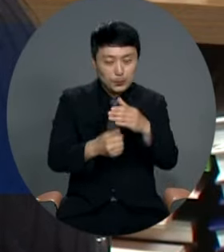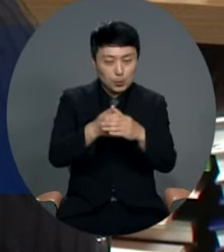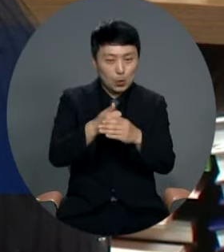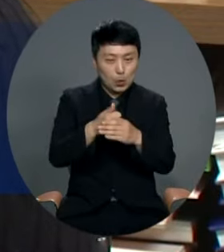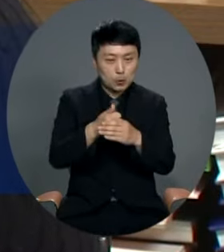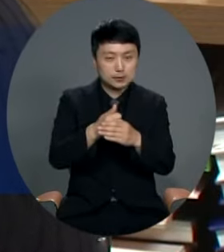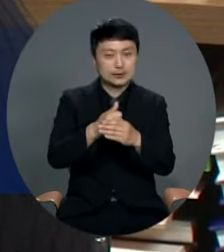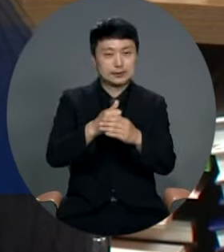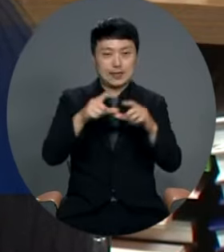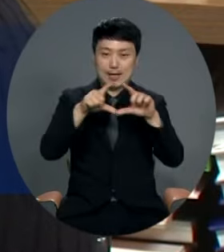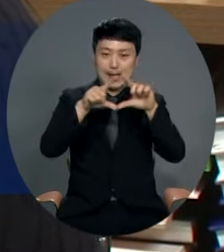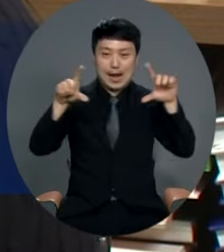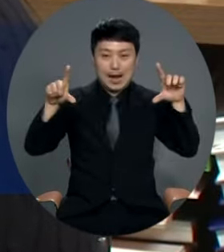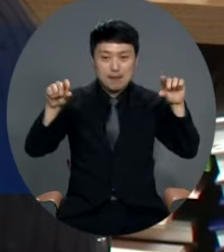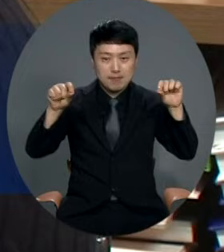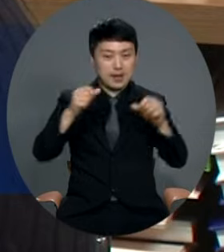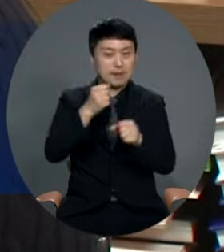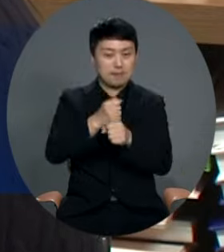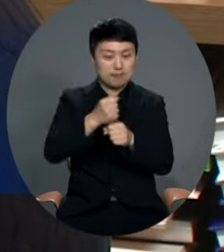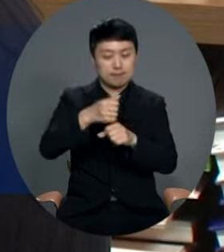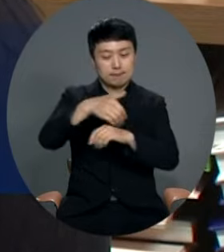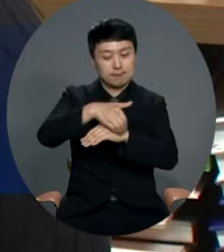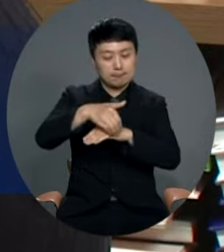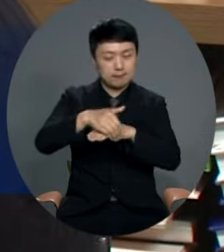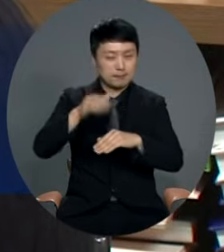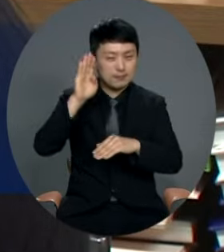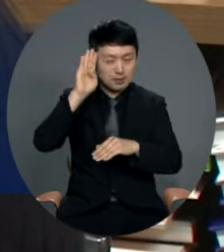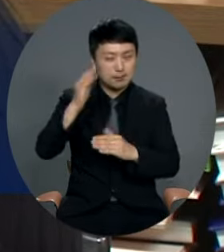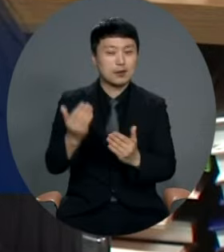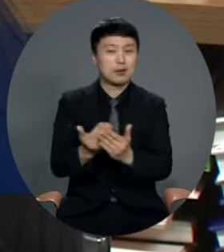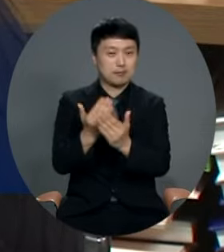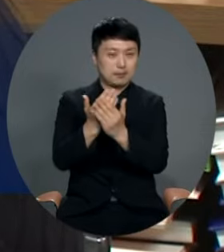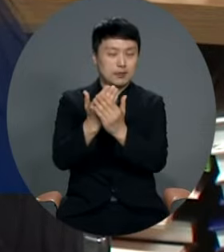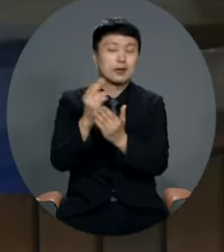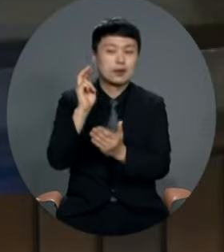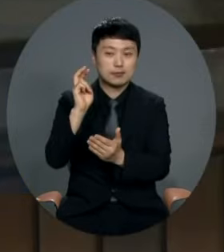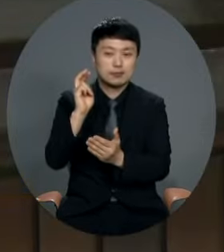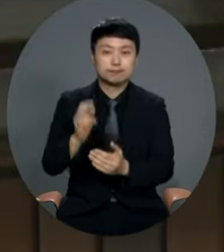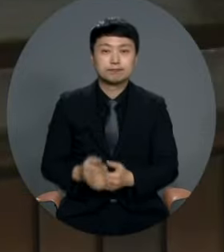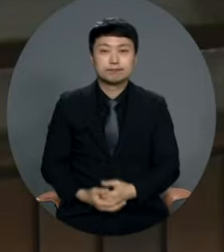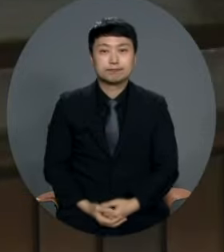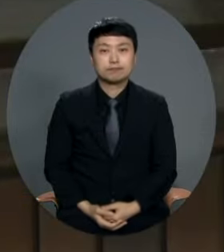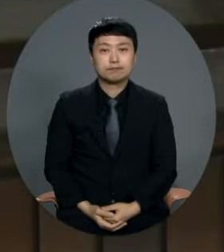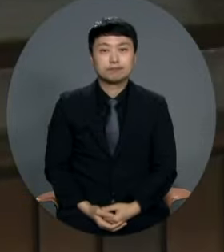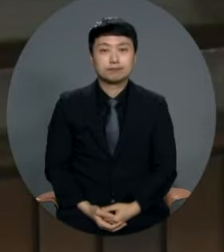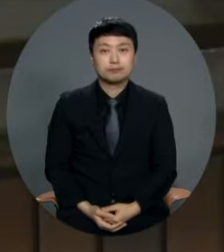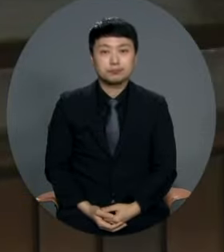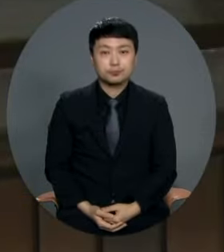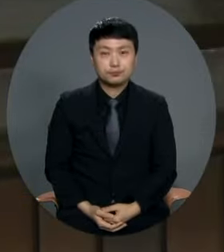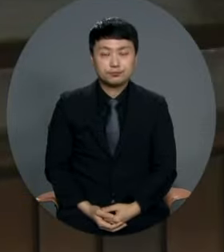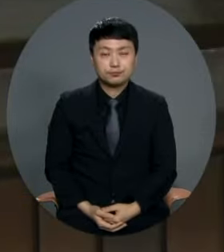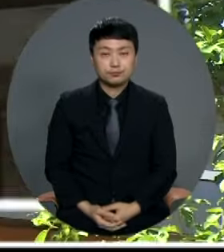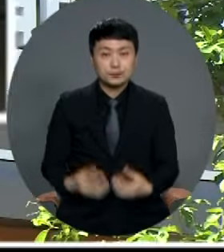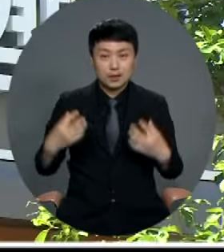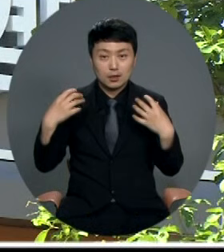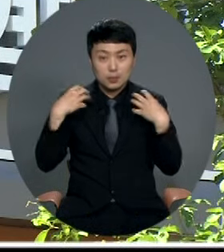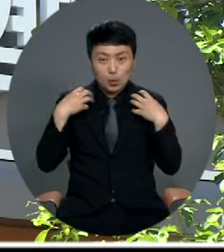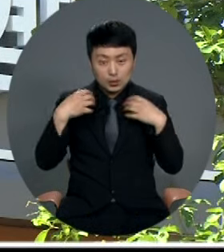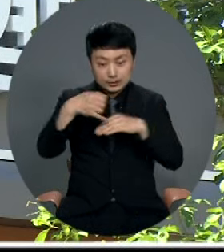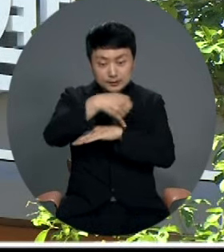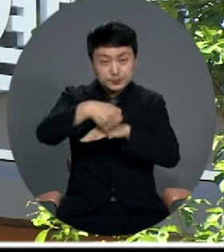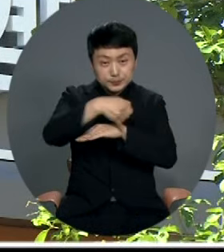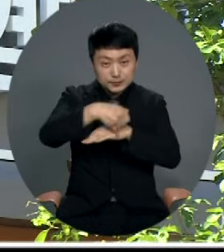어떤 특색이 있는 그런 간판 디자인이 앞으로 나아갈 방향이라고 생각합니다. 관공서가 간판 디자인을